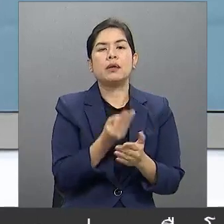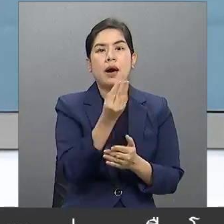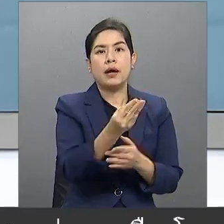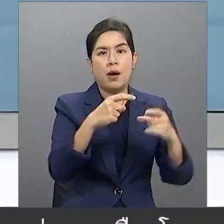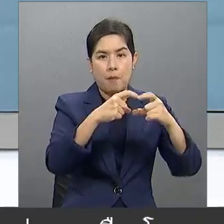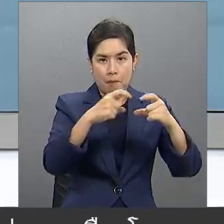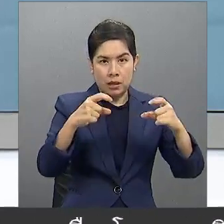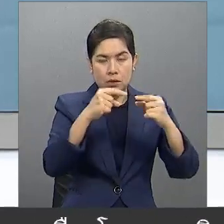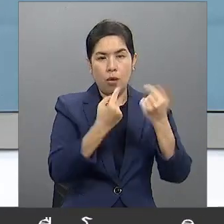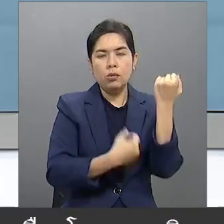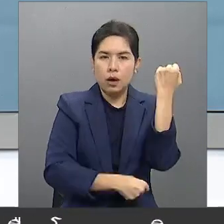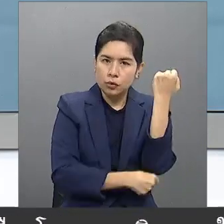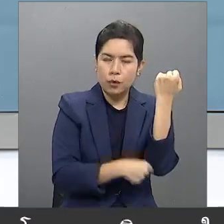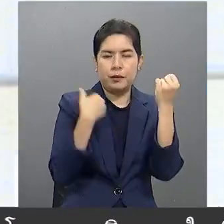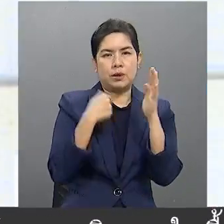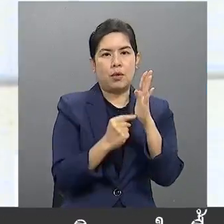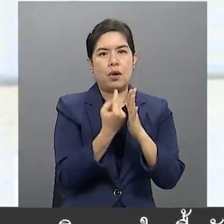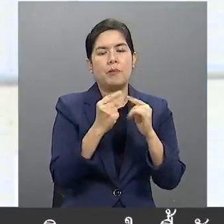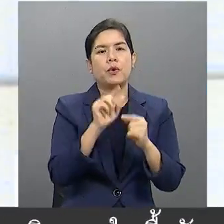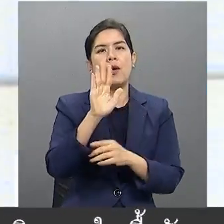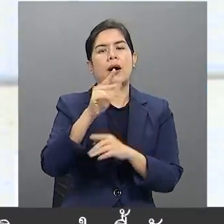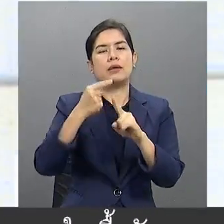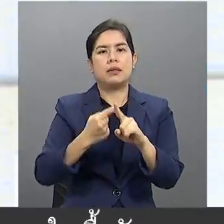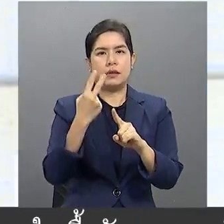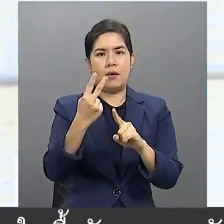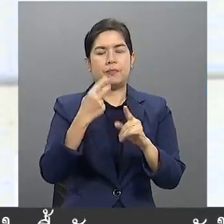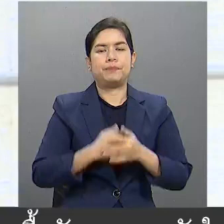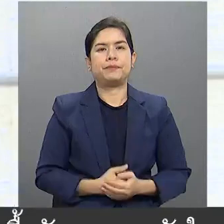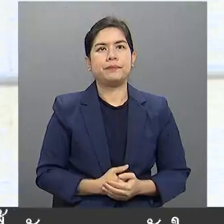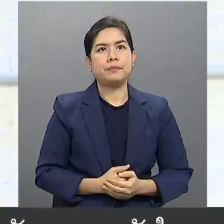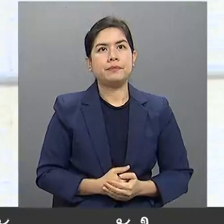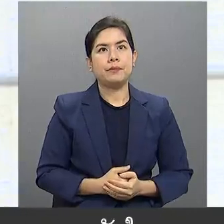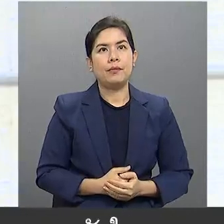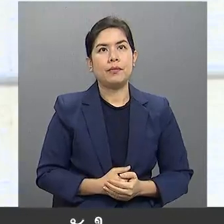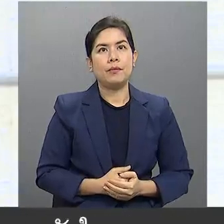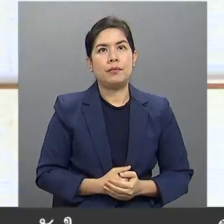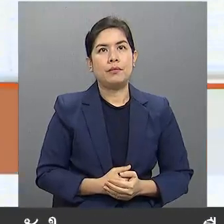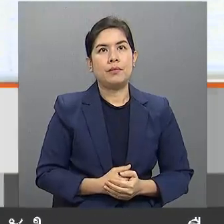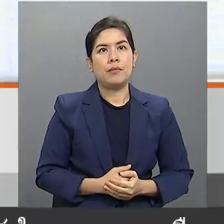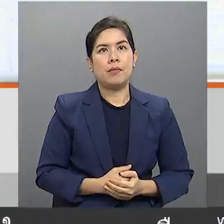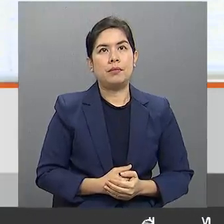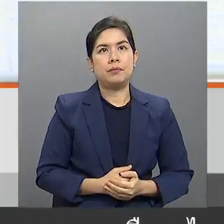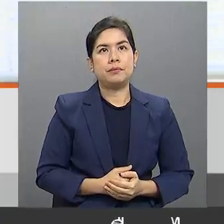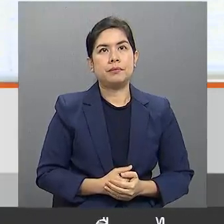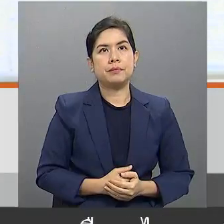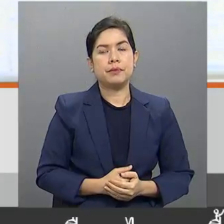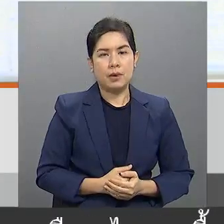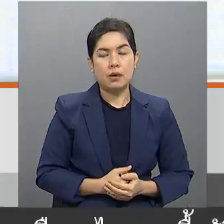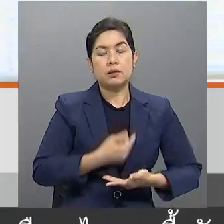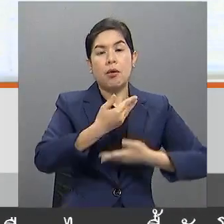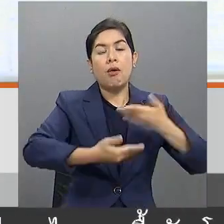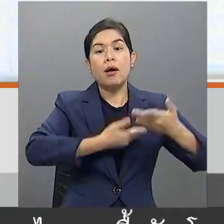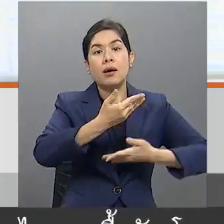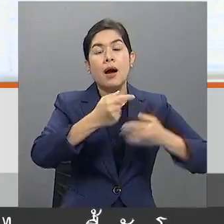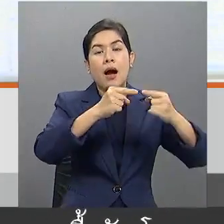วันที่ 5กุมภาพันธ์นี้ด้วยค่ะอ่ะมามามาทำอะไรอ่ะอันนี้เป็นการเป็นการขายพันธบัตรเพื่อมาใช้